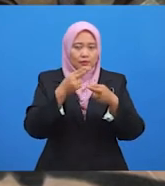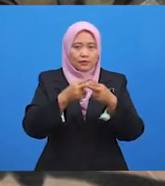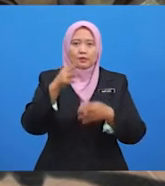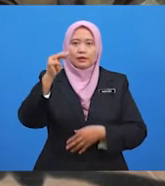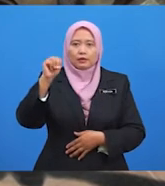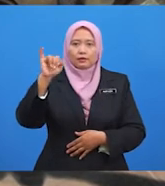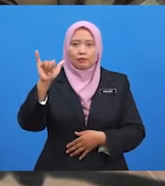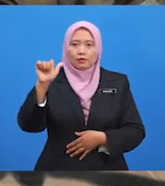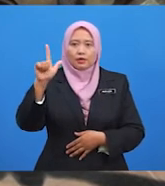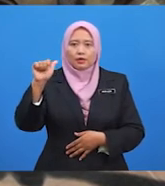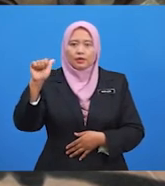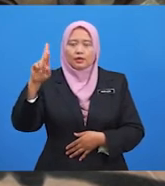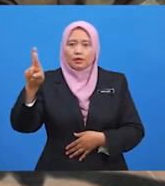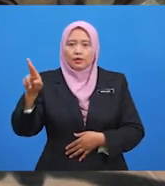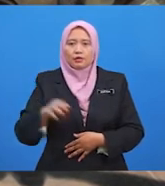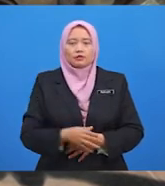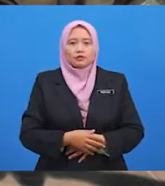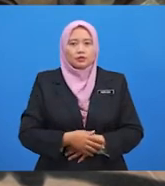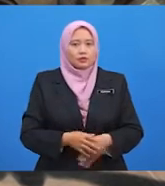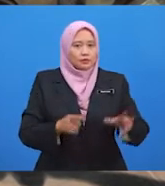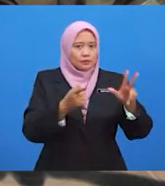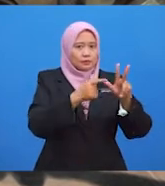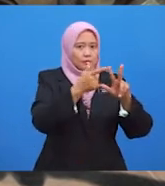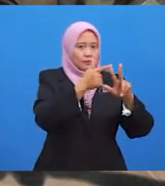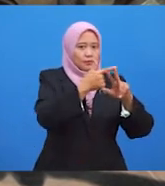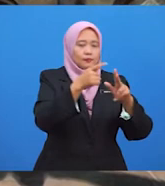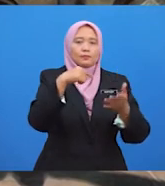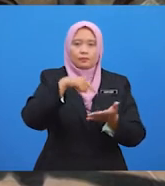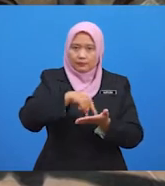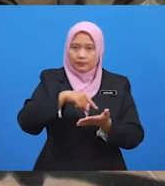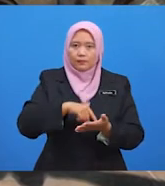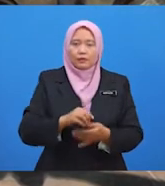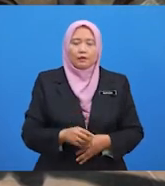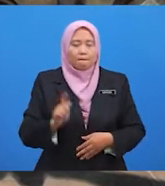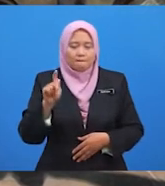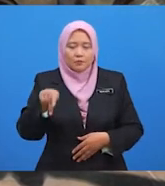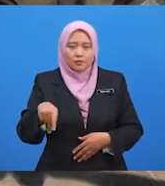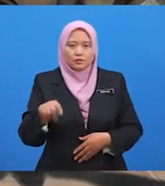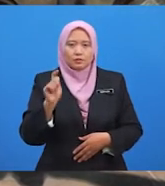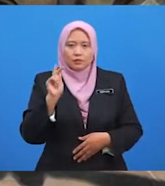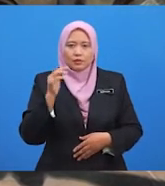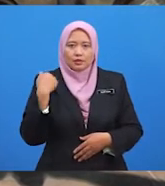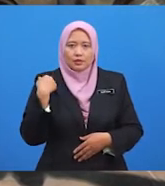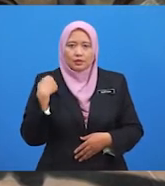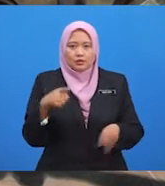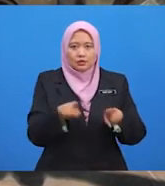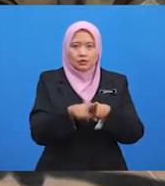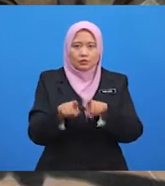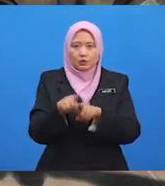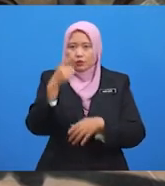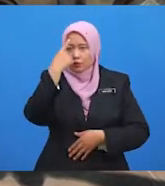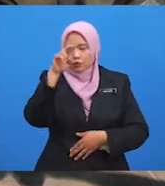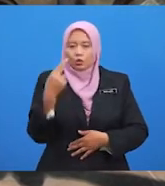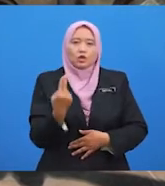mylar. Ketiga-tiga bahan ini perlu ada bersama-sama untuk